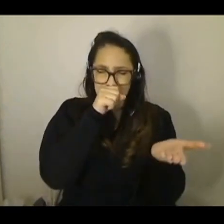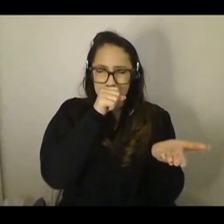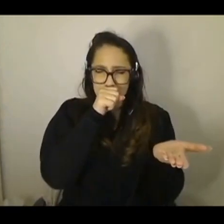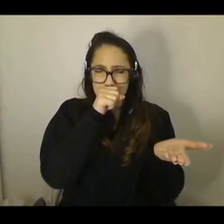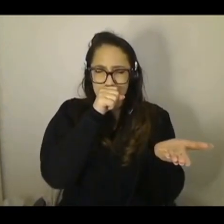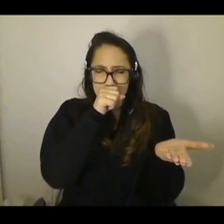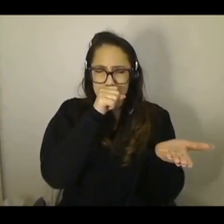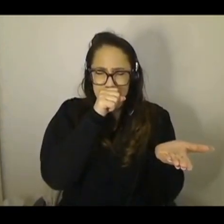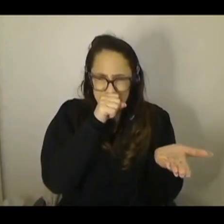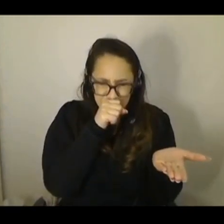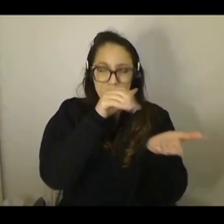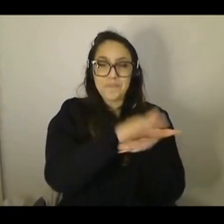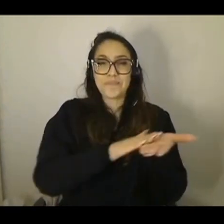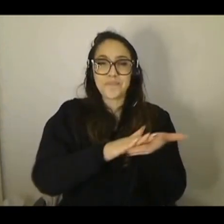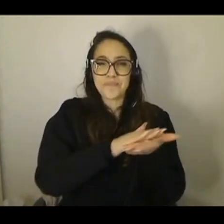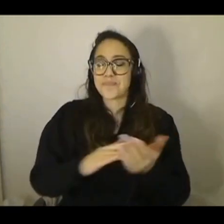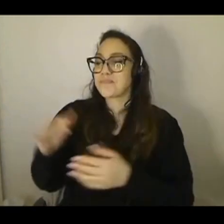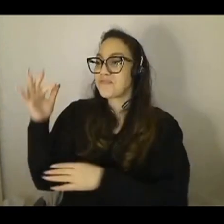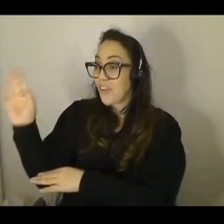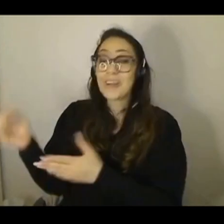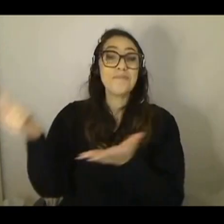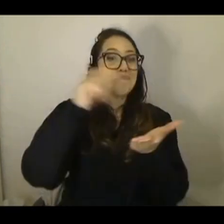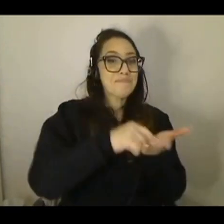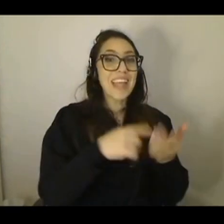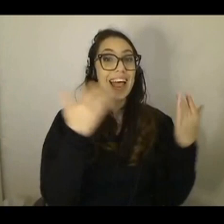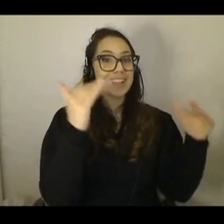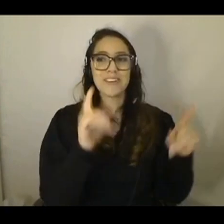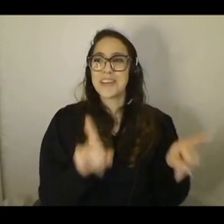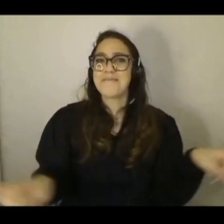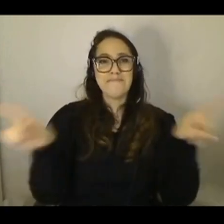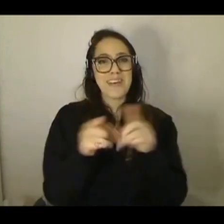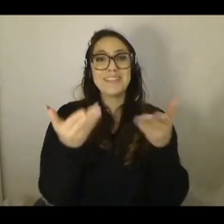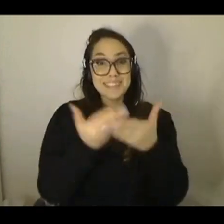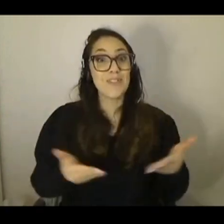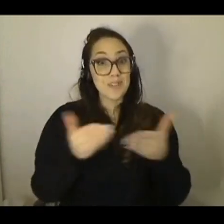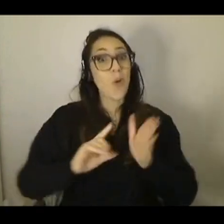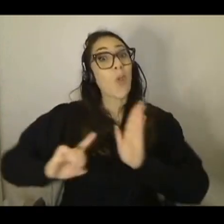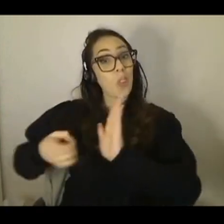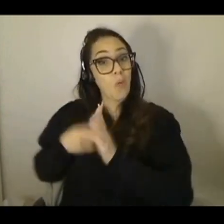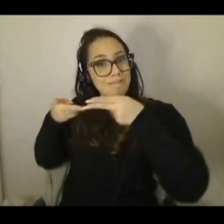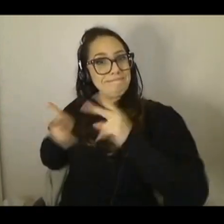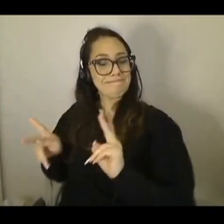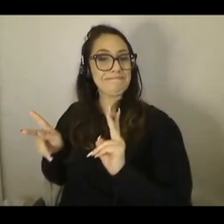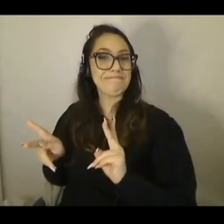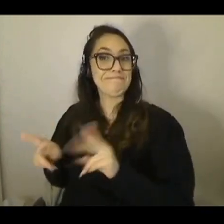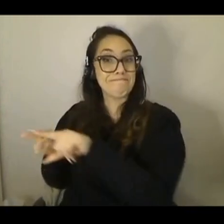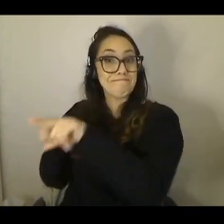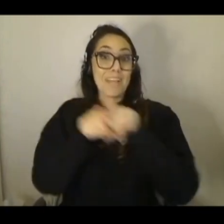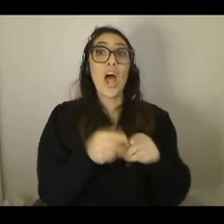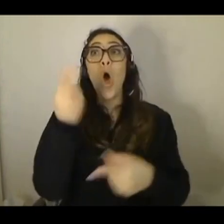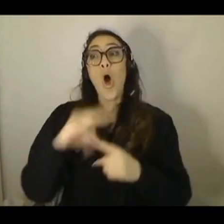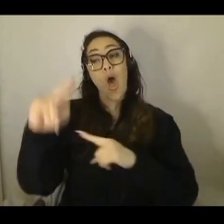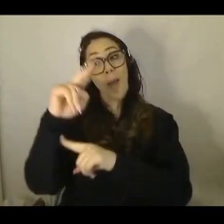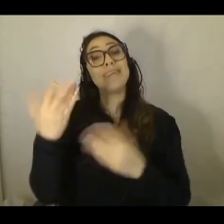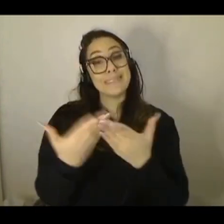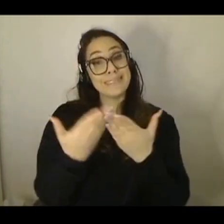européenne bénéficierait des mêmes prestations. D'accord. Bon, c'était important de le préciser parce que voilà, il y a Stéphane. D'où l'intérêt de l'Europe. Moi, je continue